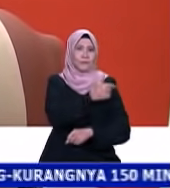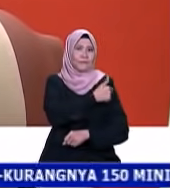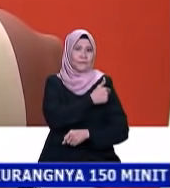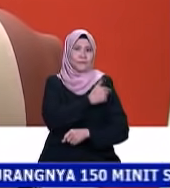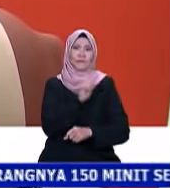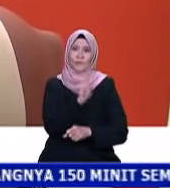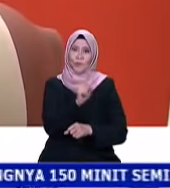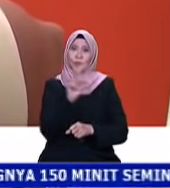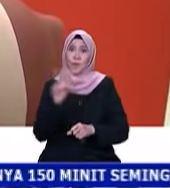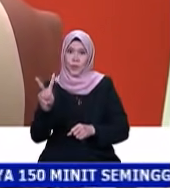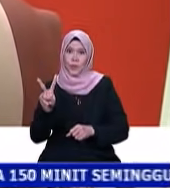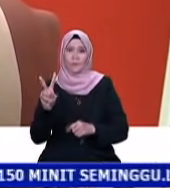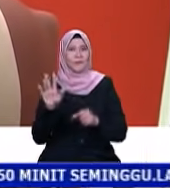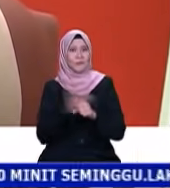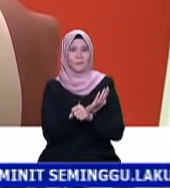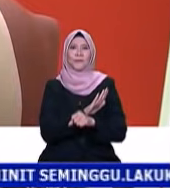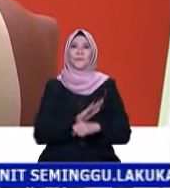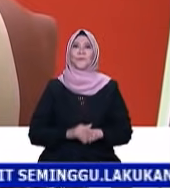imunisasi.